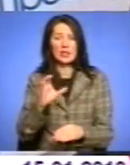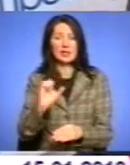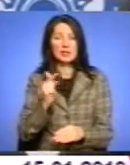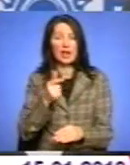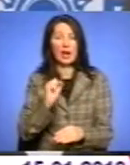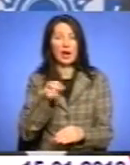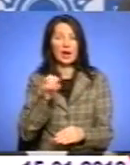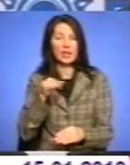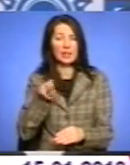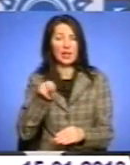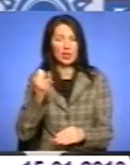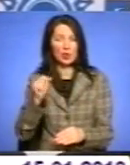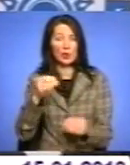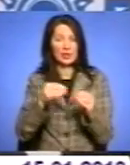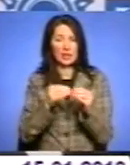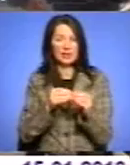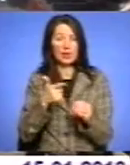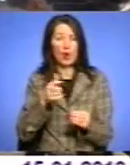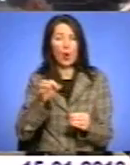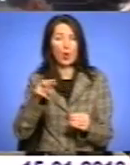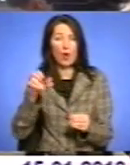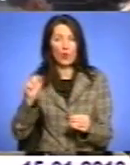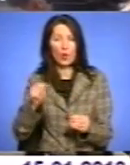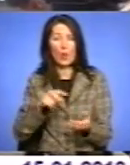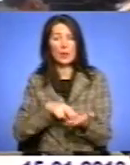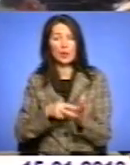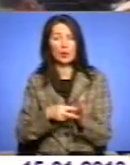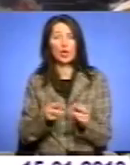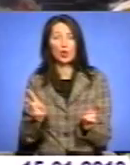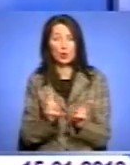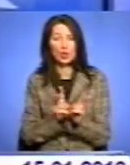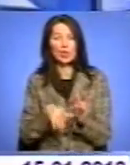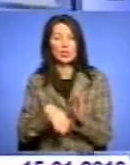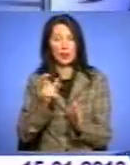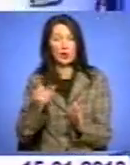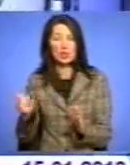Михайло Головко ж планує зустрічі з виборцями у своєму окрузі.